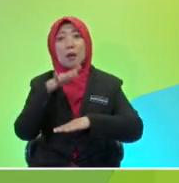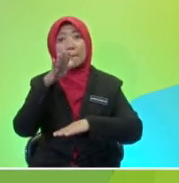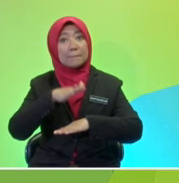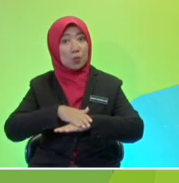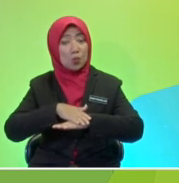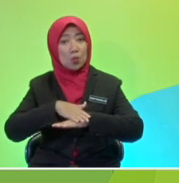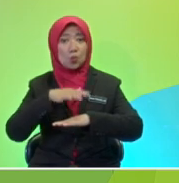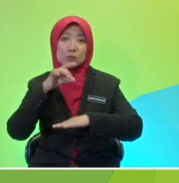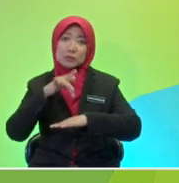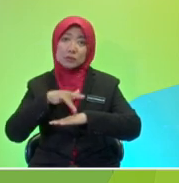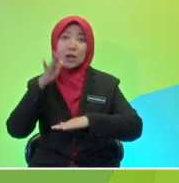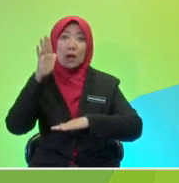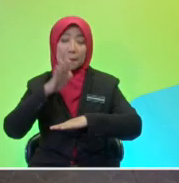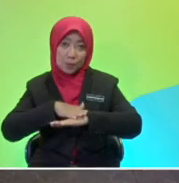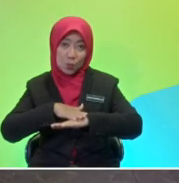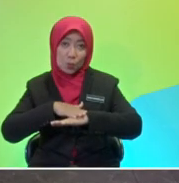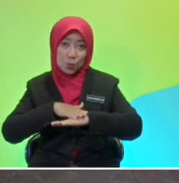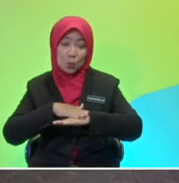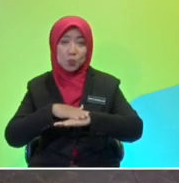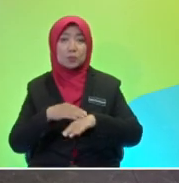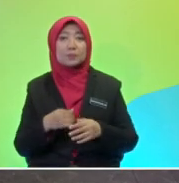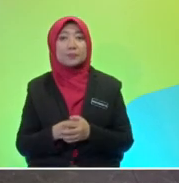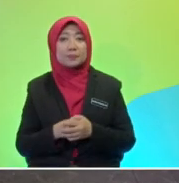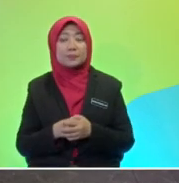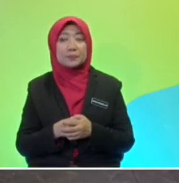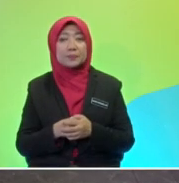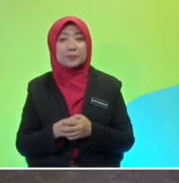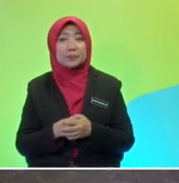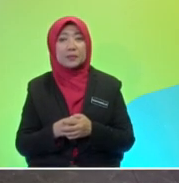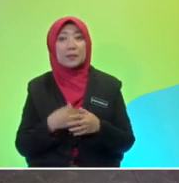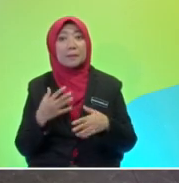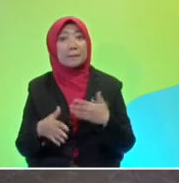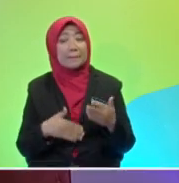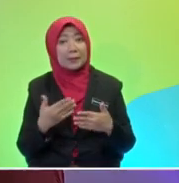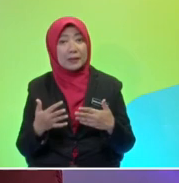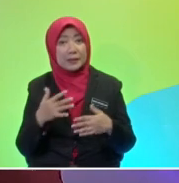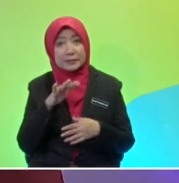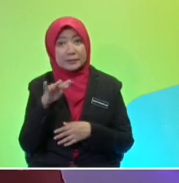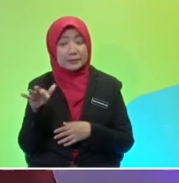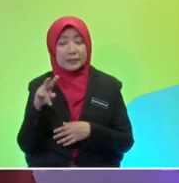Nyamuk sama-sama Nyamuk Oh bagus